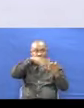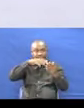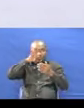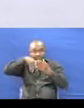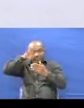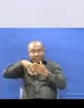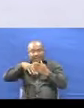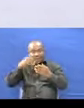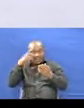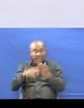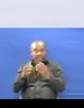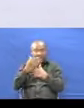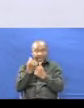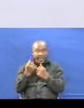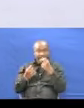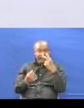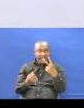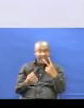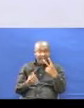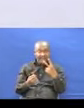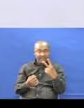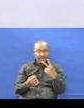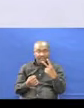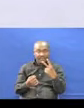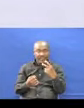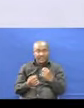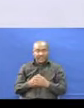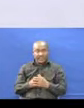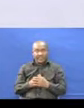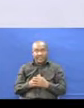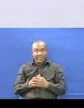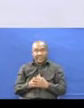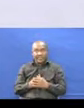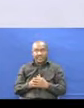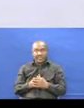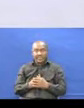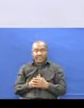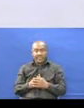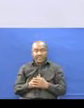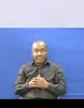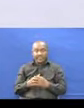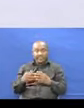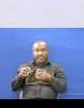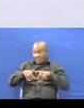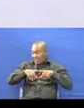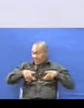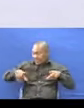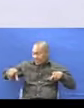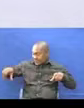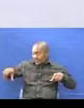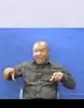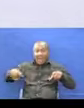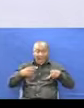ukijumlisha moja na moja utapata mbili. Ili eneo hili hapa, ngoja nikuonyeshe lote hili hapa. Hii ni mbili ya